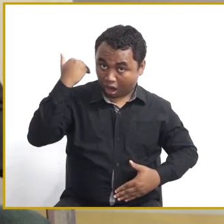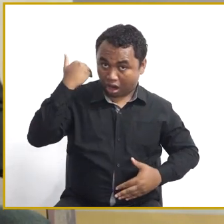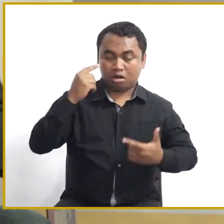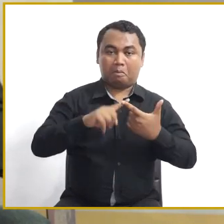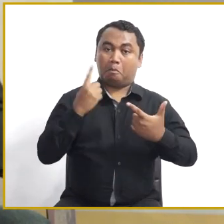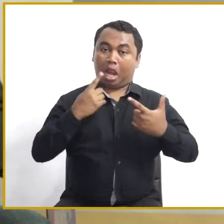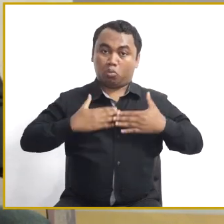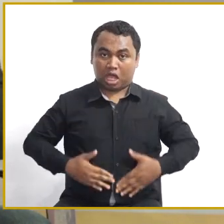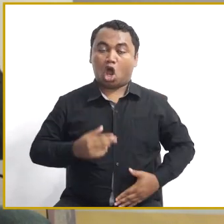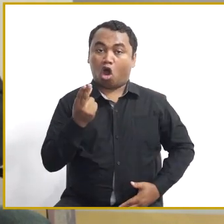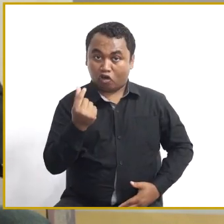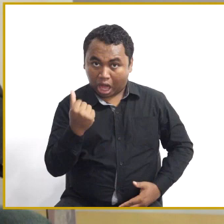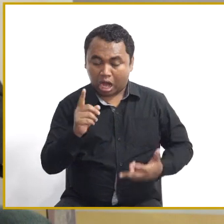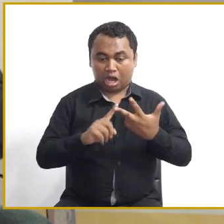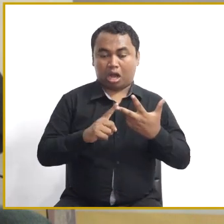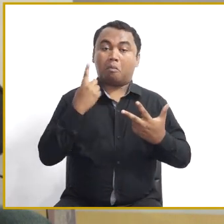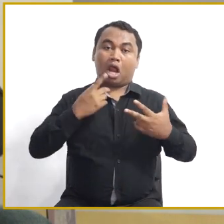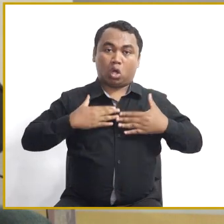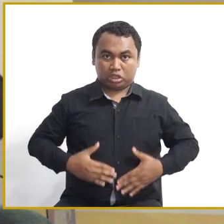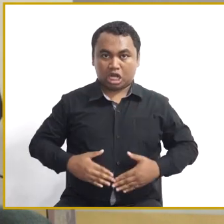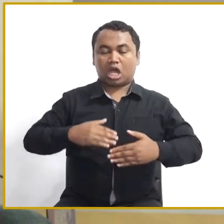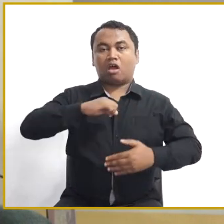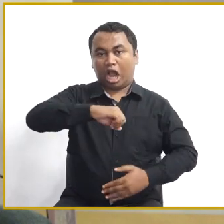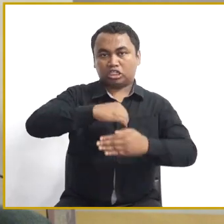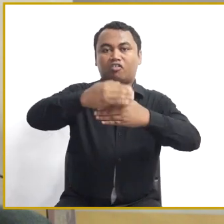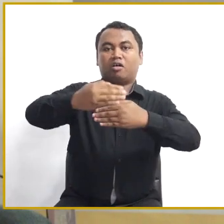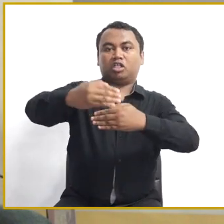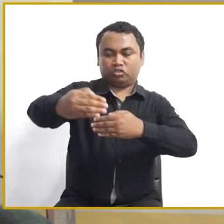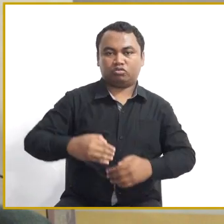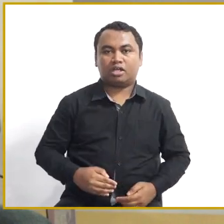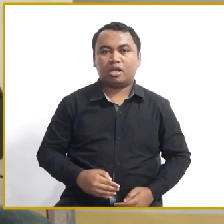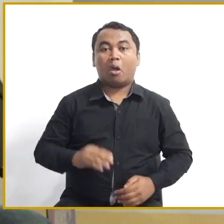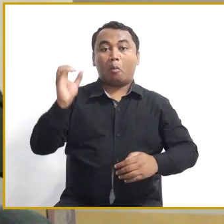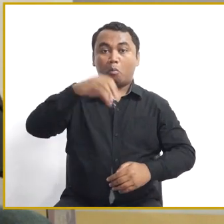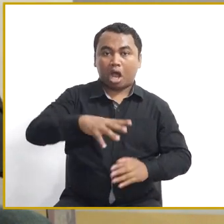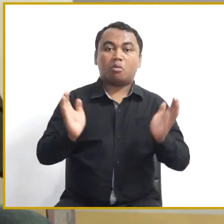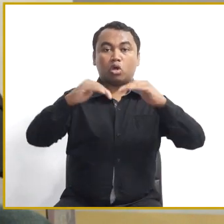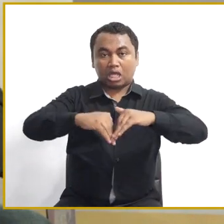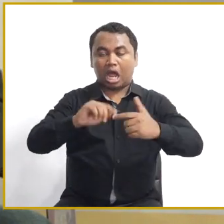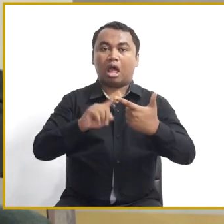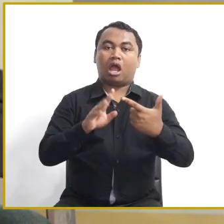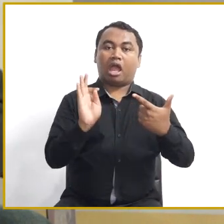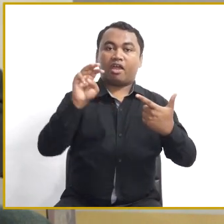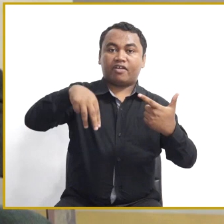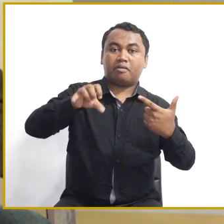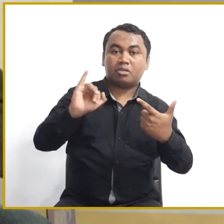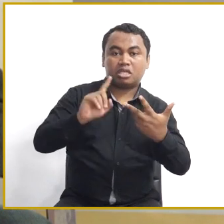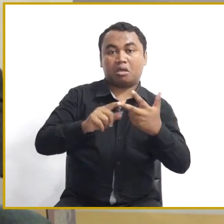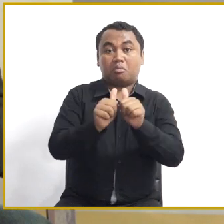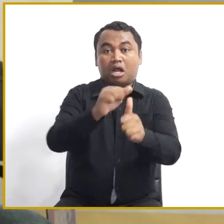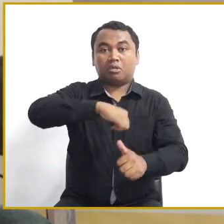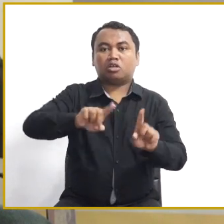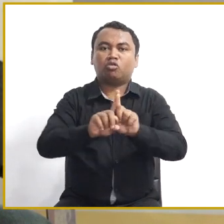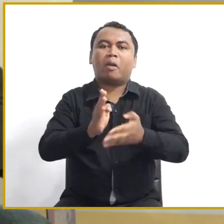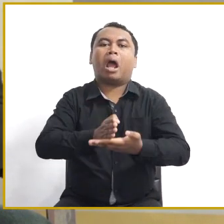azy. Banque Mondiale sy ny FMI sy ny bailleur de fonds sy ny partenaire fanampiny zany